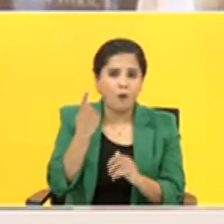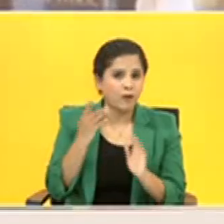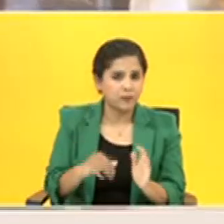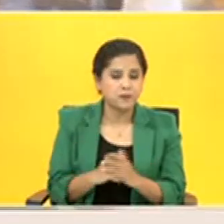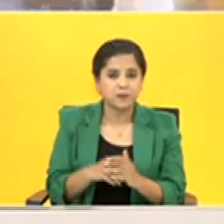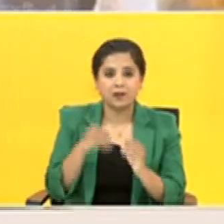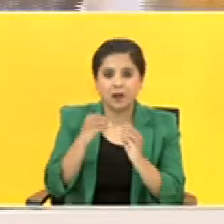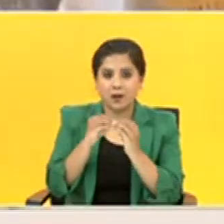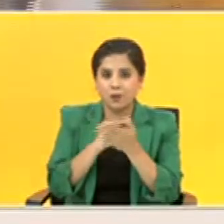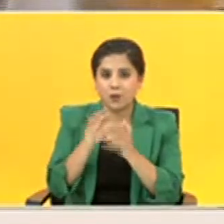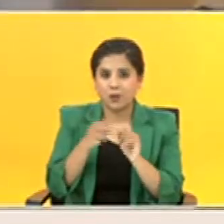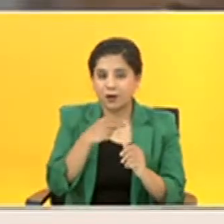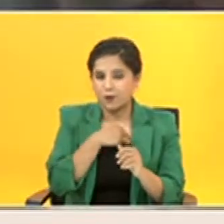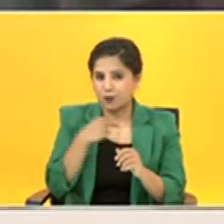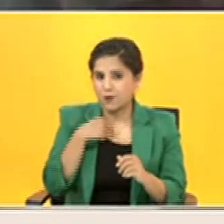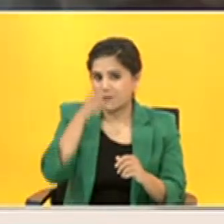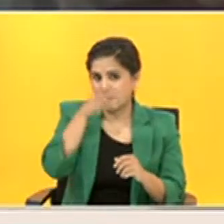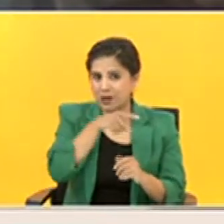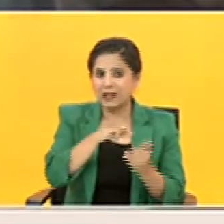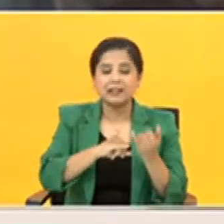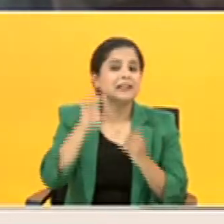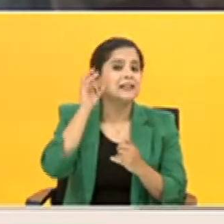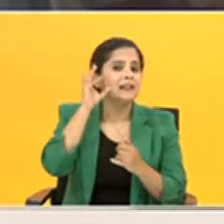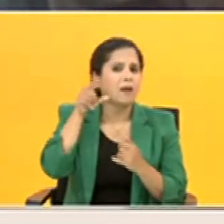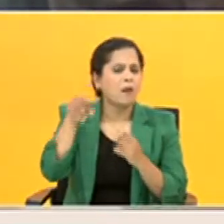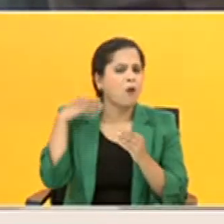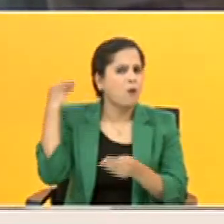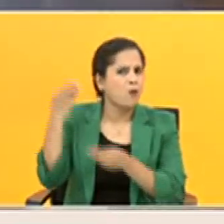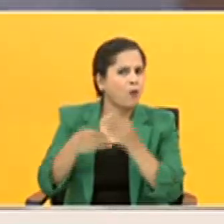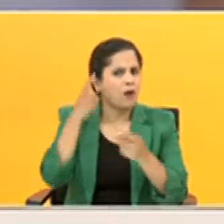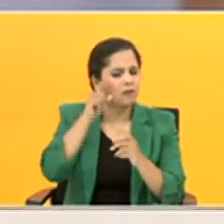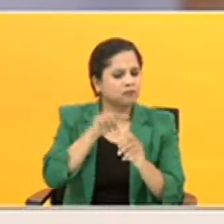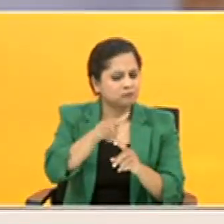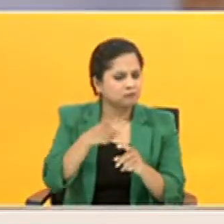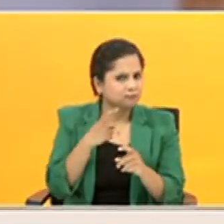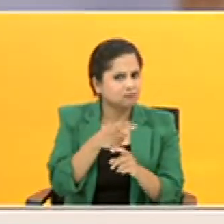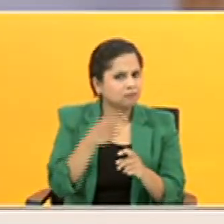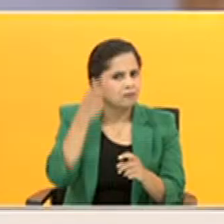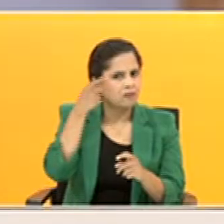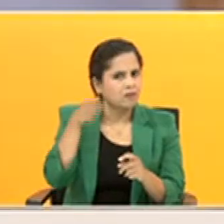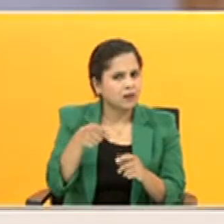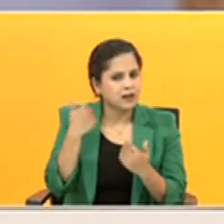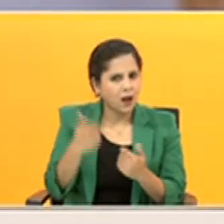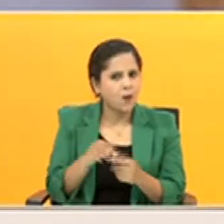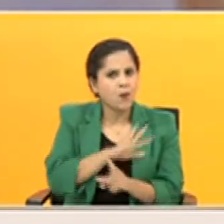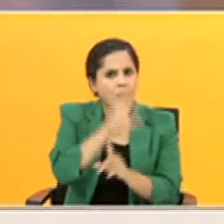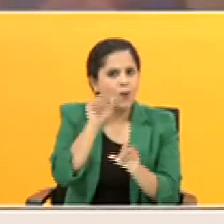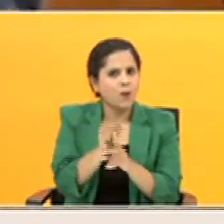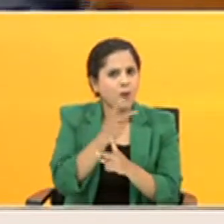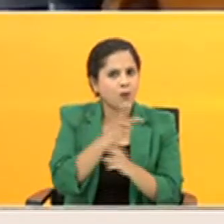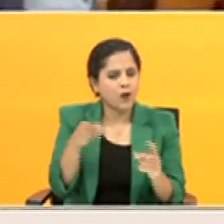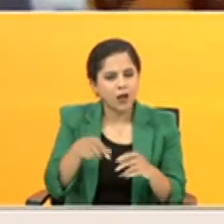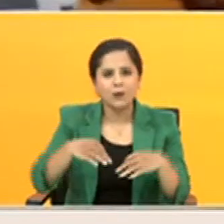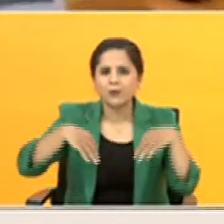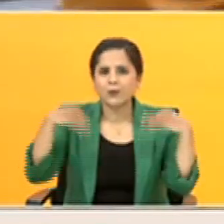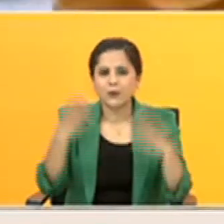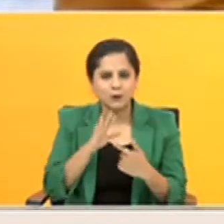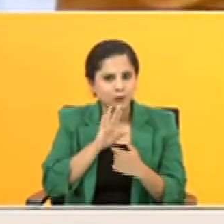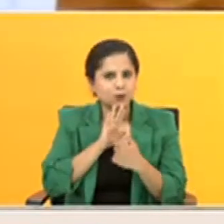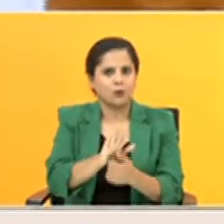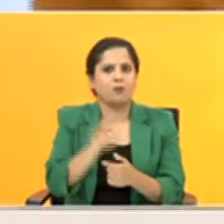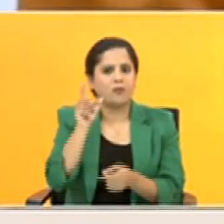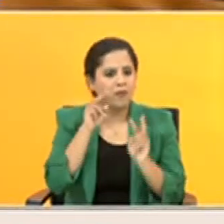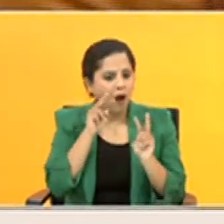डॉक्टर भूटिया ने सिक्किम की पारंपरिक बुनाई और संस्कृति को एक नई पहचान दी